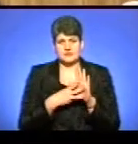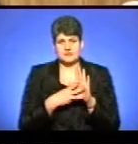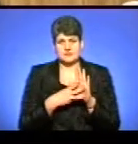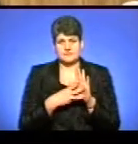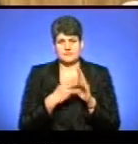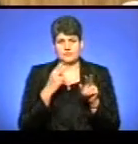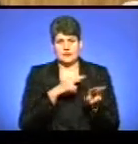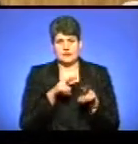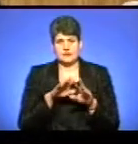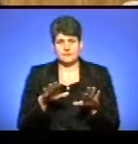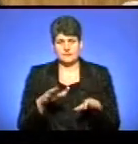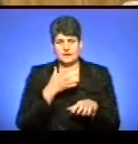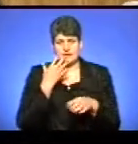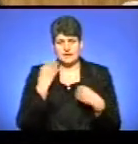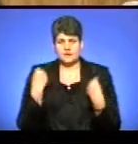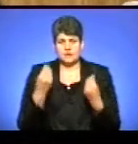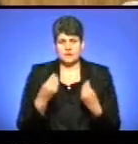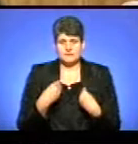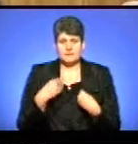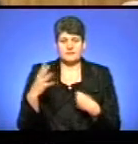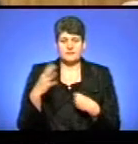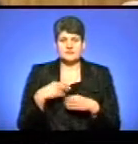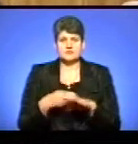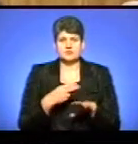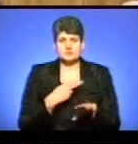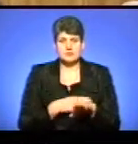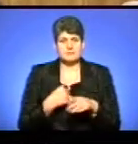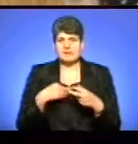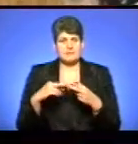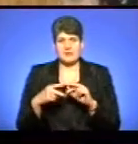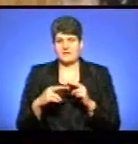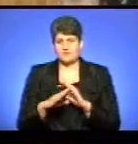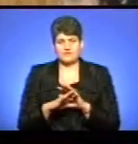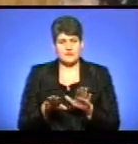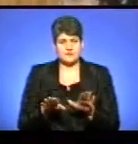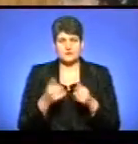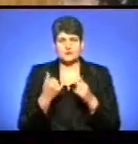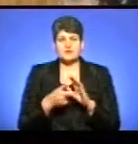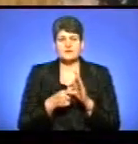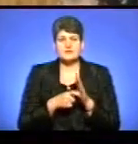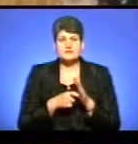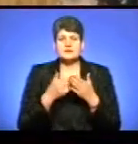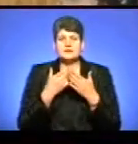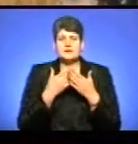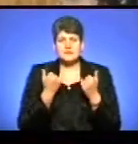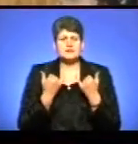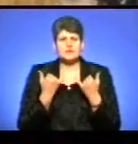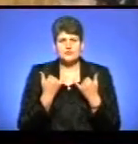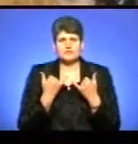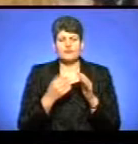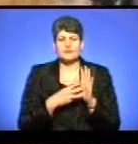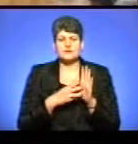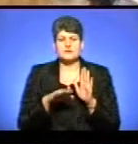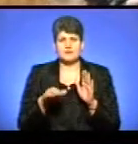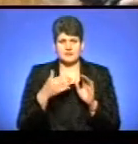на діток, вони всі тепло одягнені, ми всі в чобітках, ми навіть не перезуваємось. У класі сьогодні немає, і не тільки сьогодні, 8